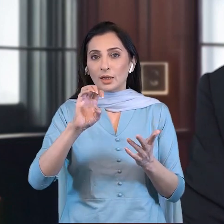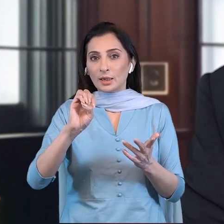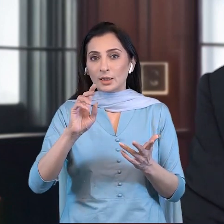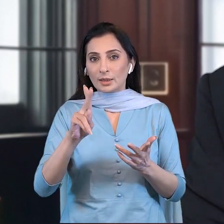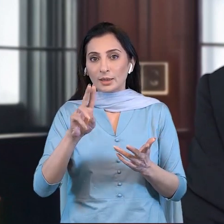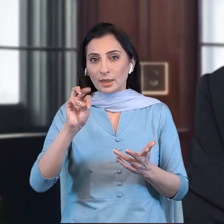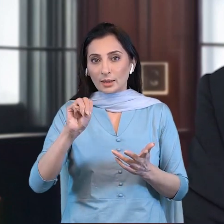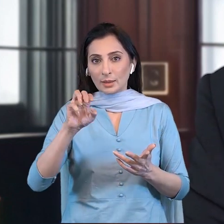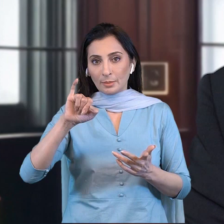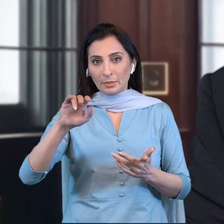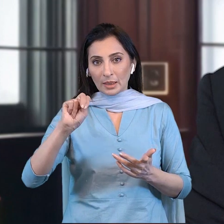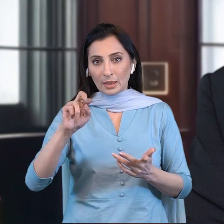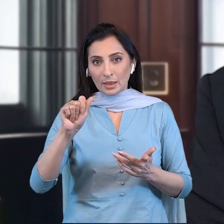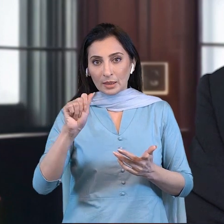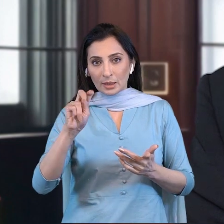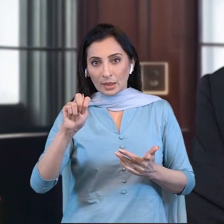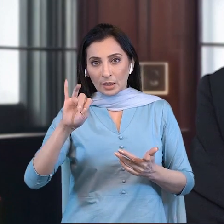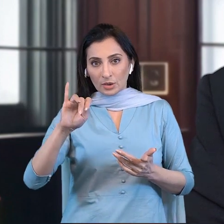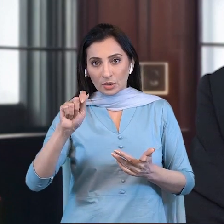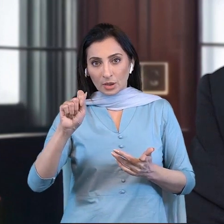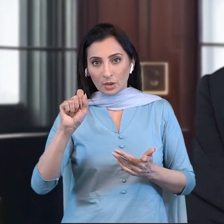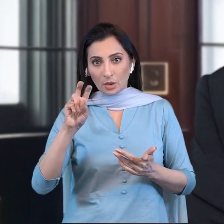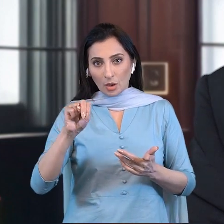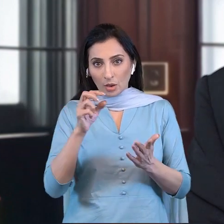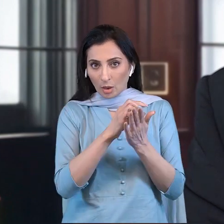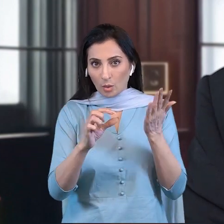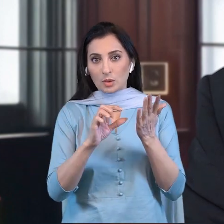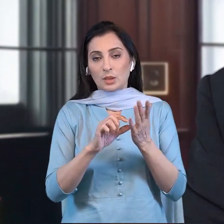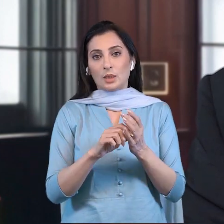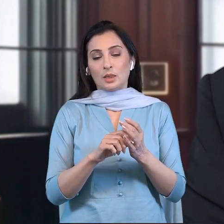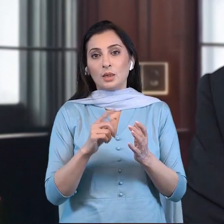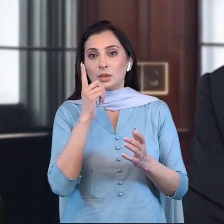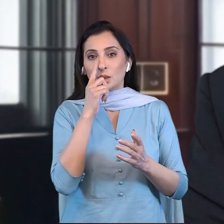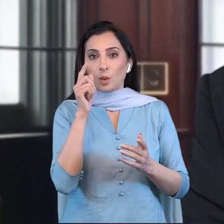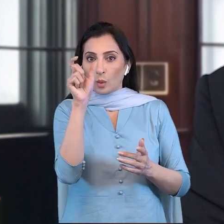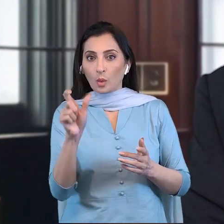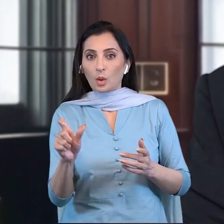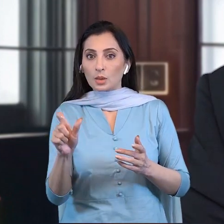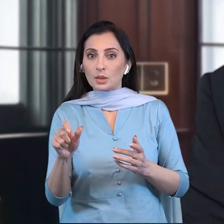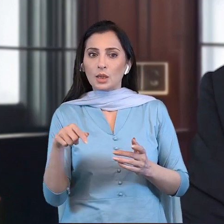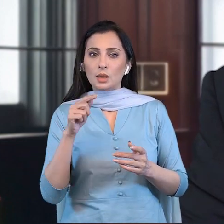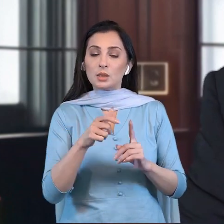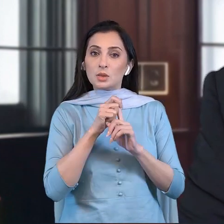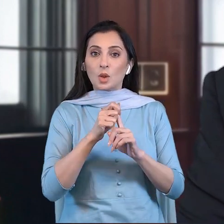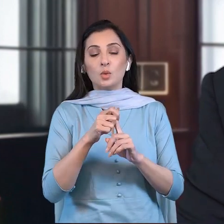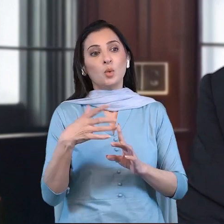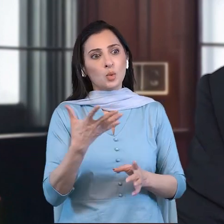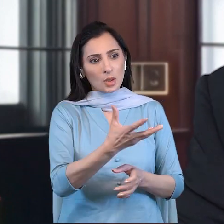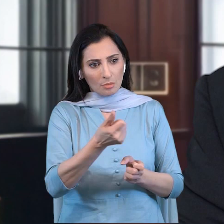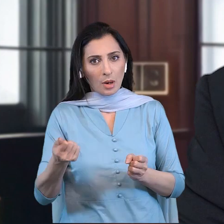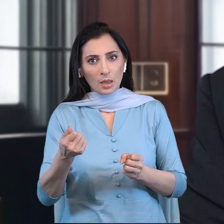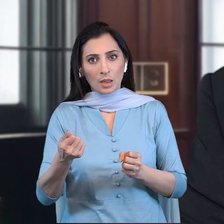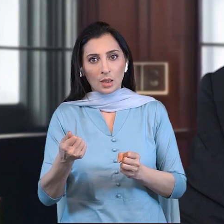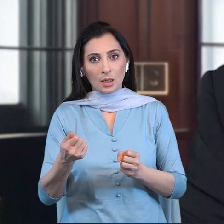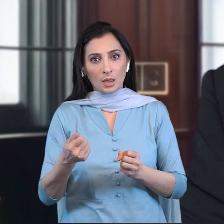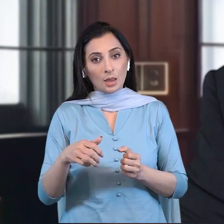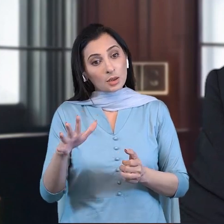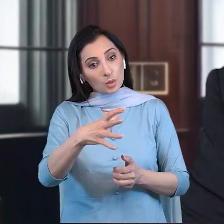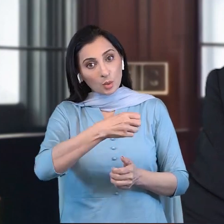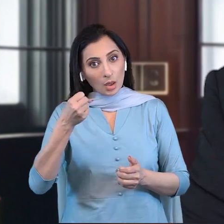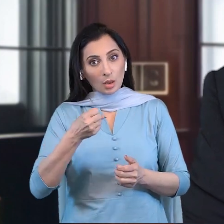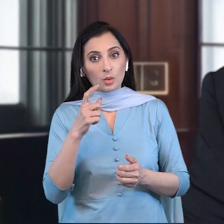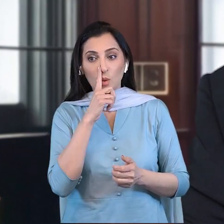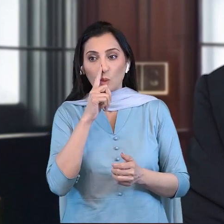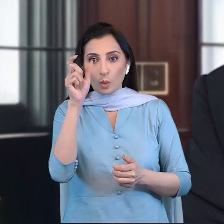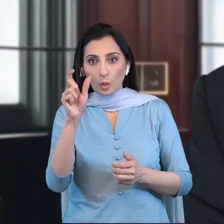انفارچونیٹلی یہ رائٹ گرانٹ نہیں کیا جاتا، اس کو دبا دیا جاتا ہے۔ شادی کے وقت یہی بات ہوتی نہیں نہیں نہیں نہیں نہیں ایسا تو ہو